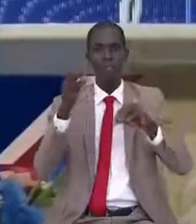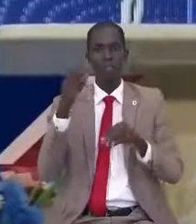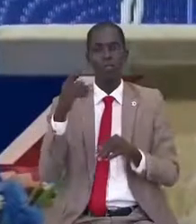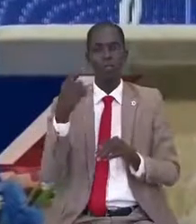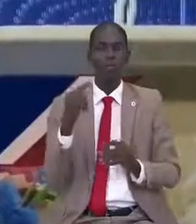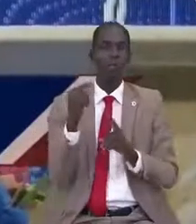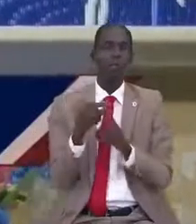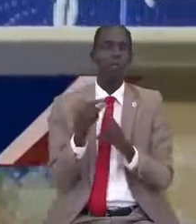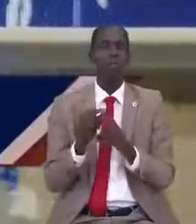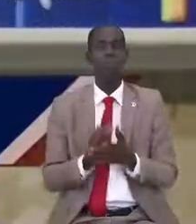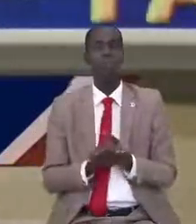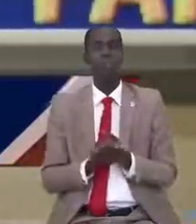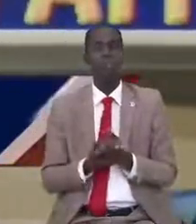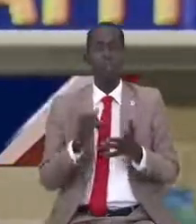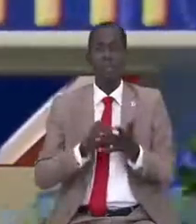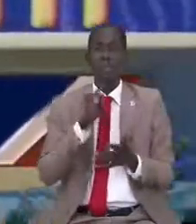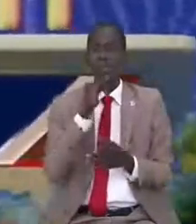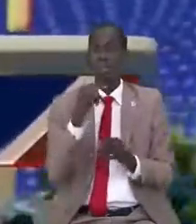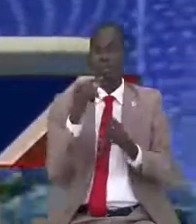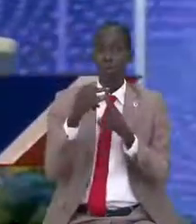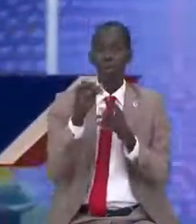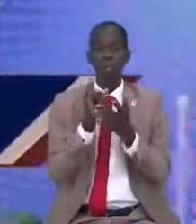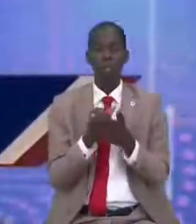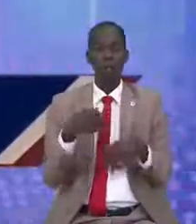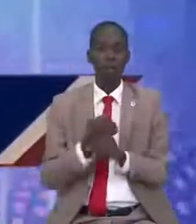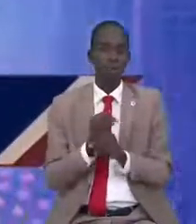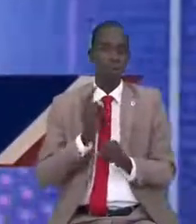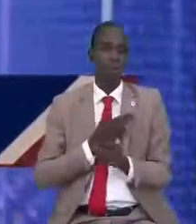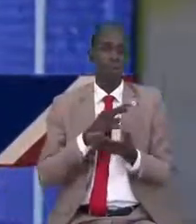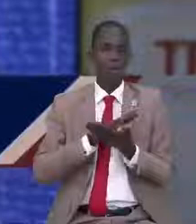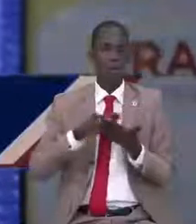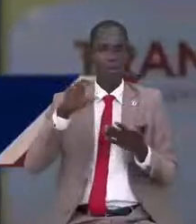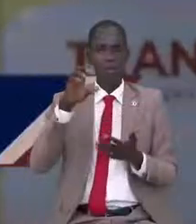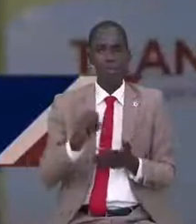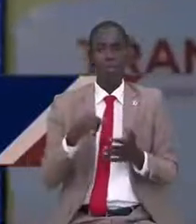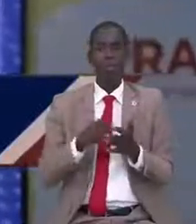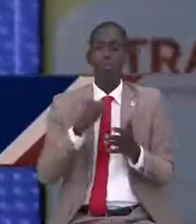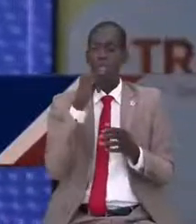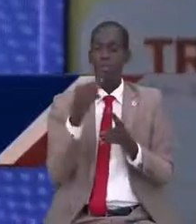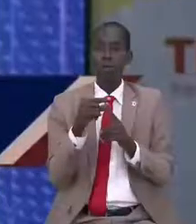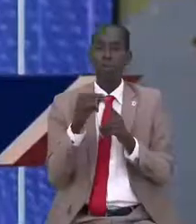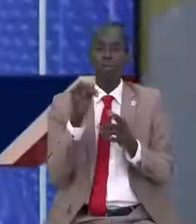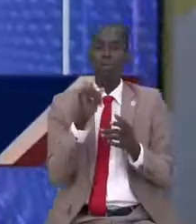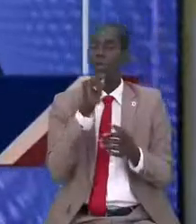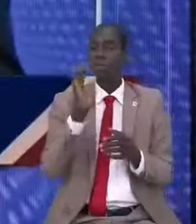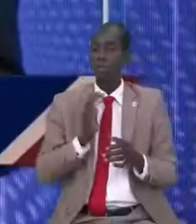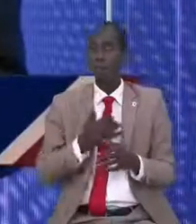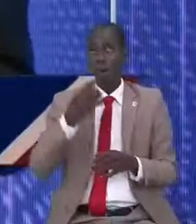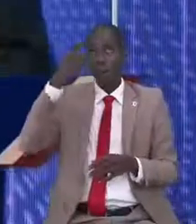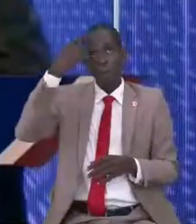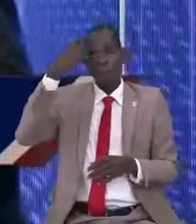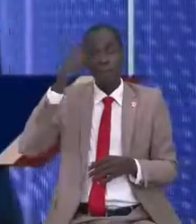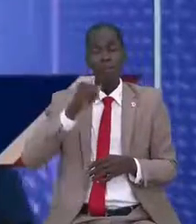la parole. C'est la parole qui nous rend juste. Ce n'est pas notre cerveau, ce n'est pas